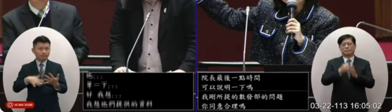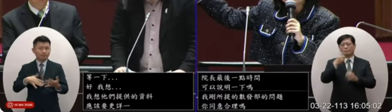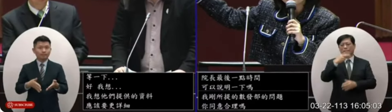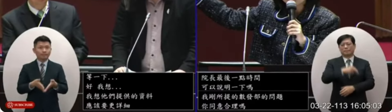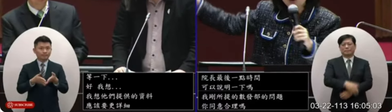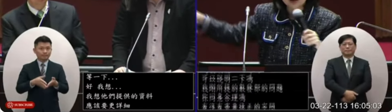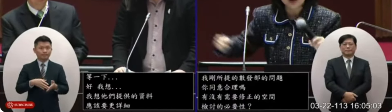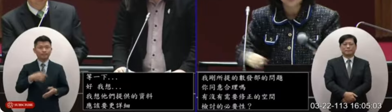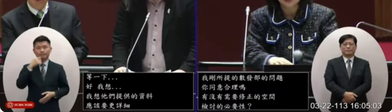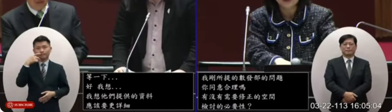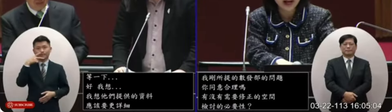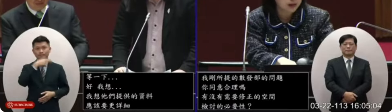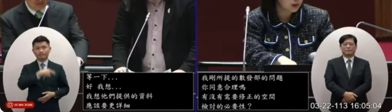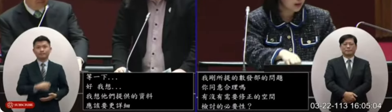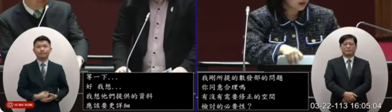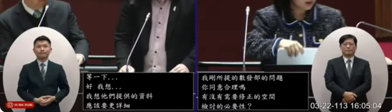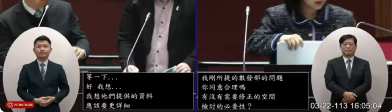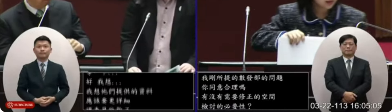解